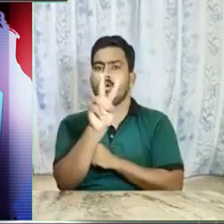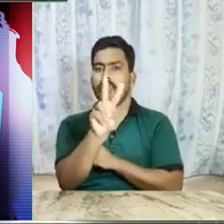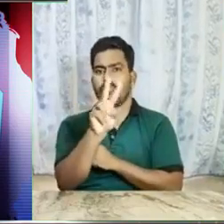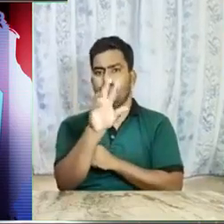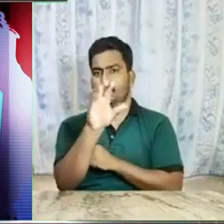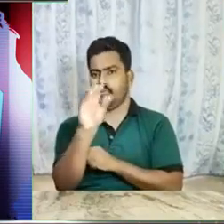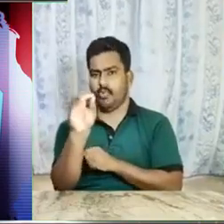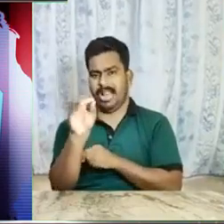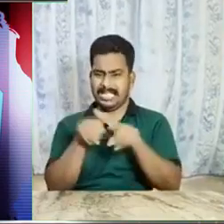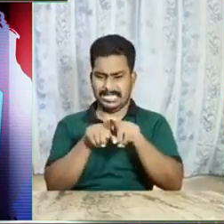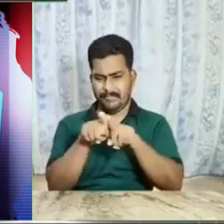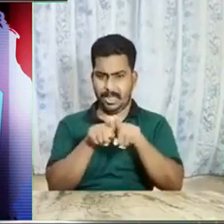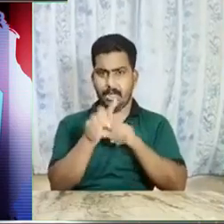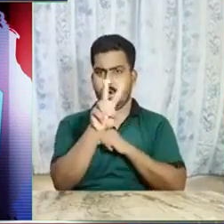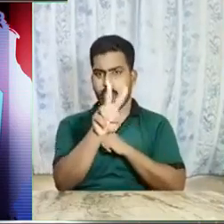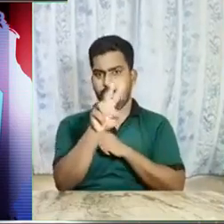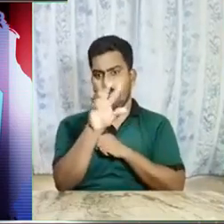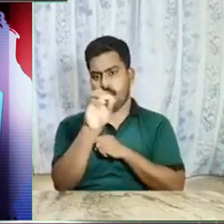ഇപ്പോൾ